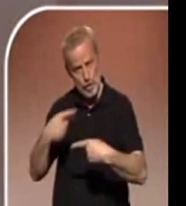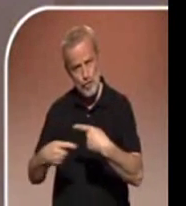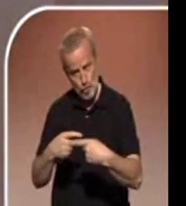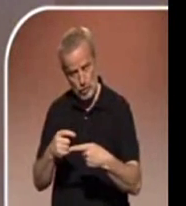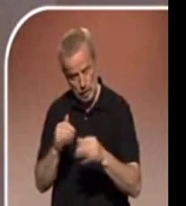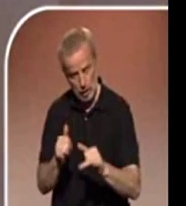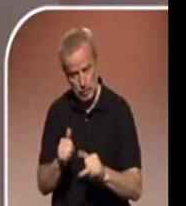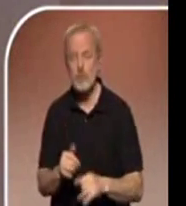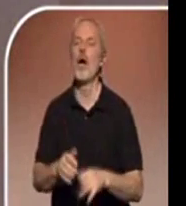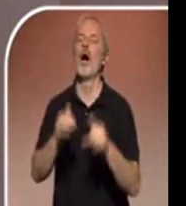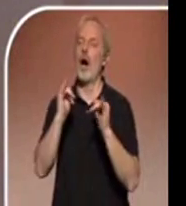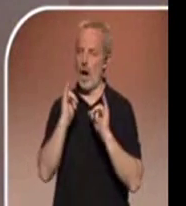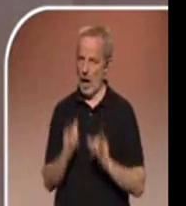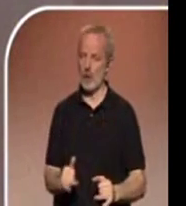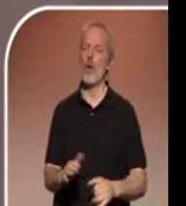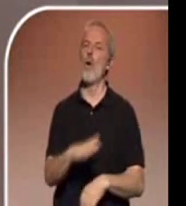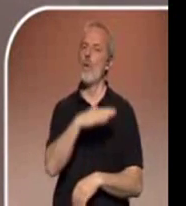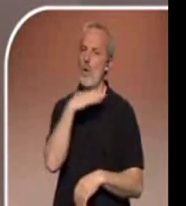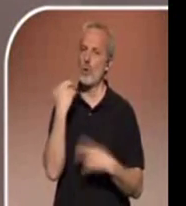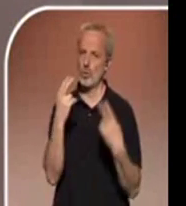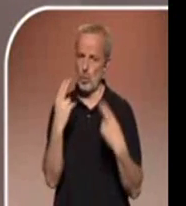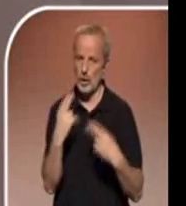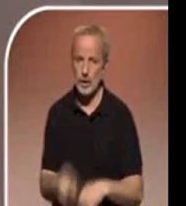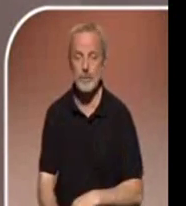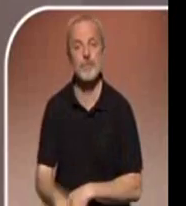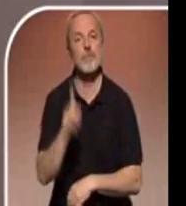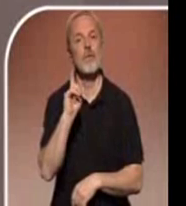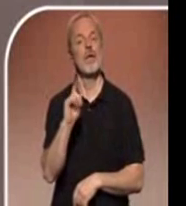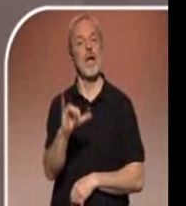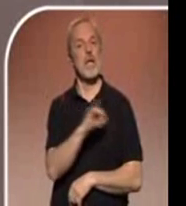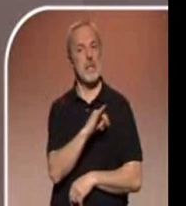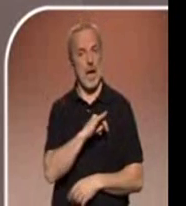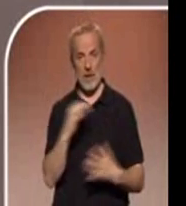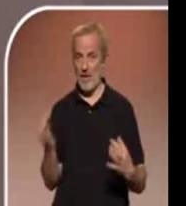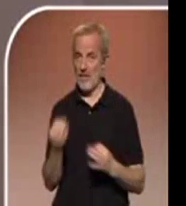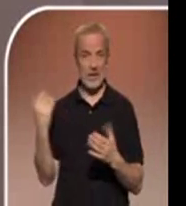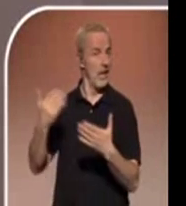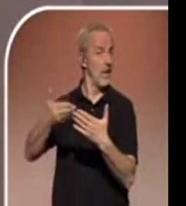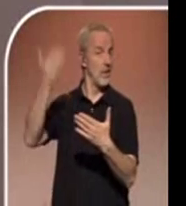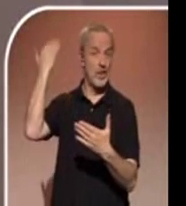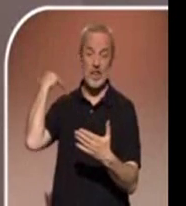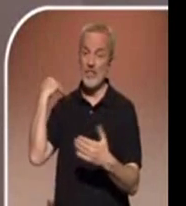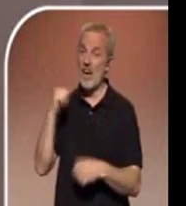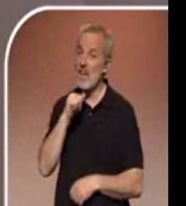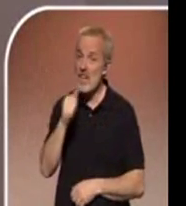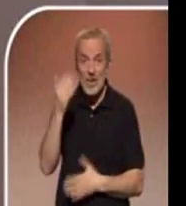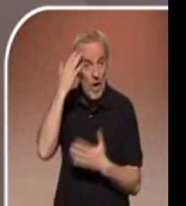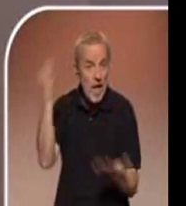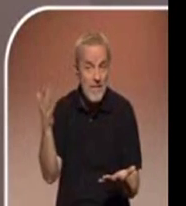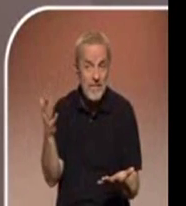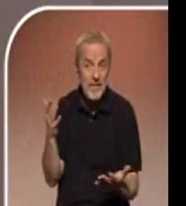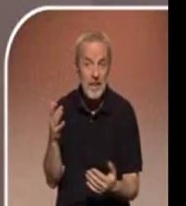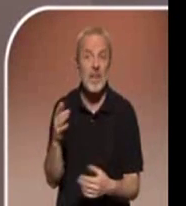hraje poměrně velkou roli. Je velmi zajímavé, že dlouho se o tom vůbec nevědělo, že jsou mezi